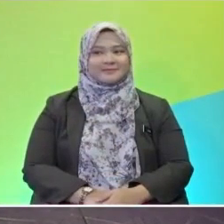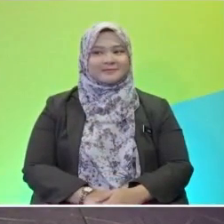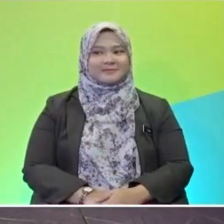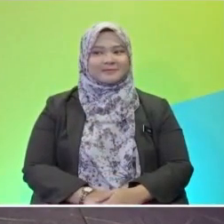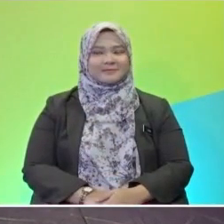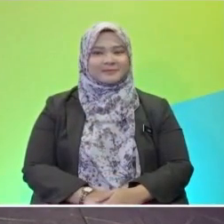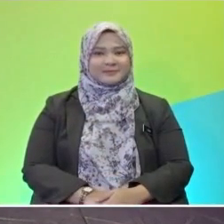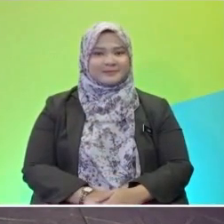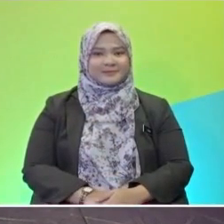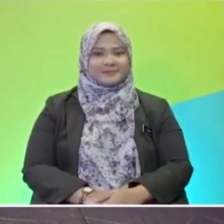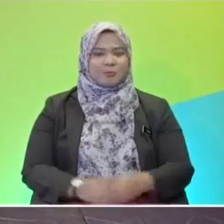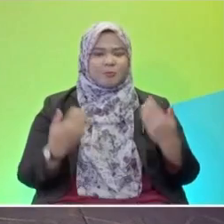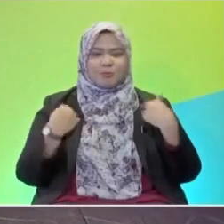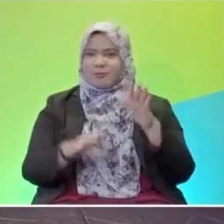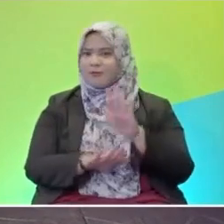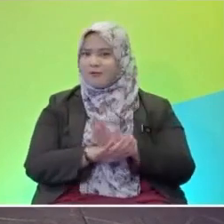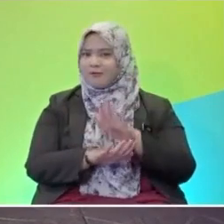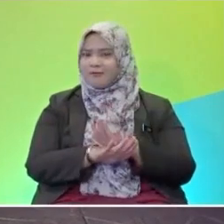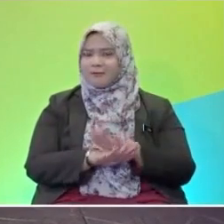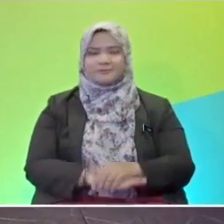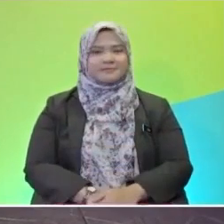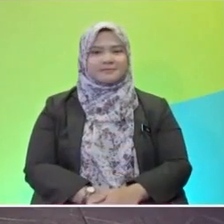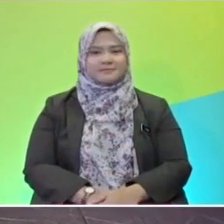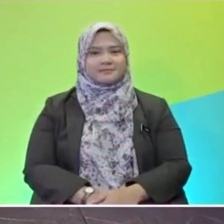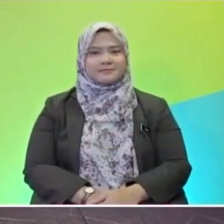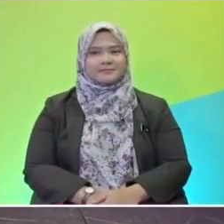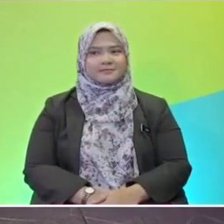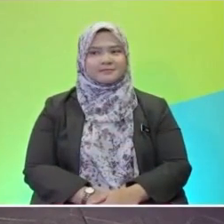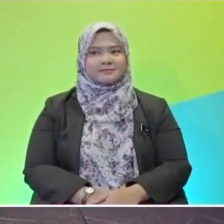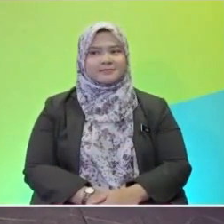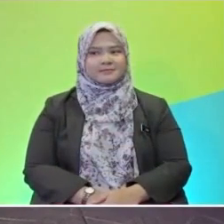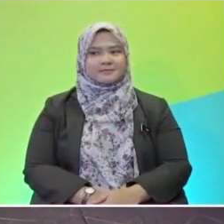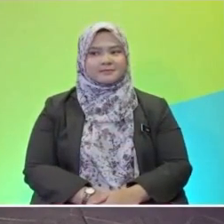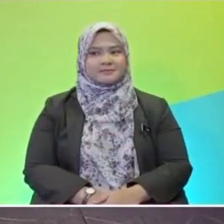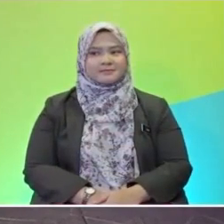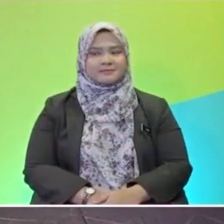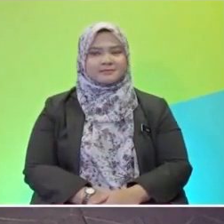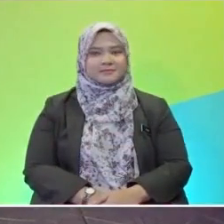urine sekali fana warna kuning pula kuning hijau Oke